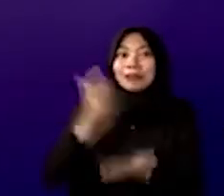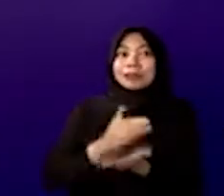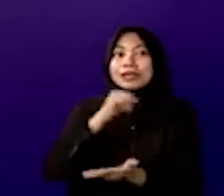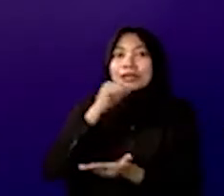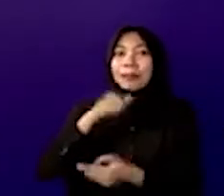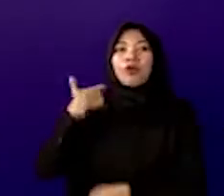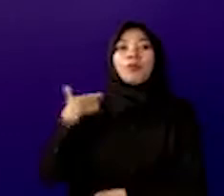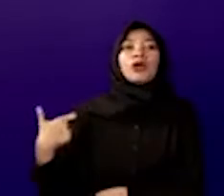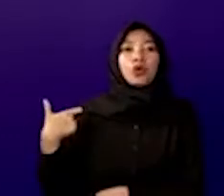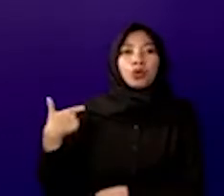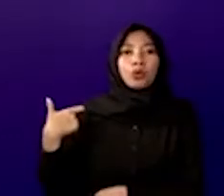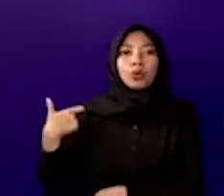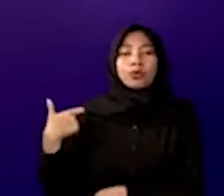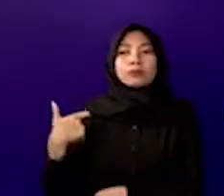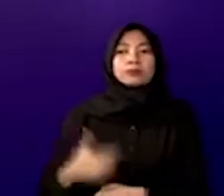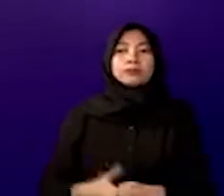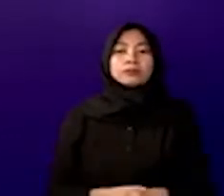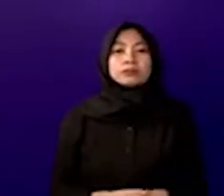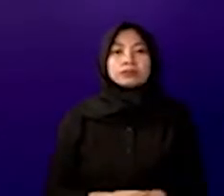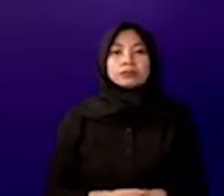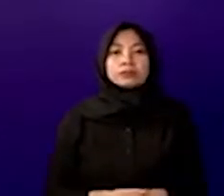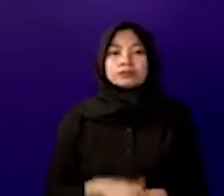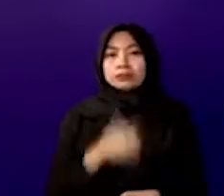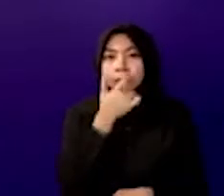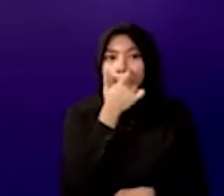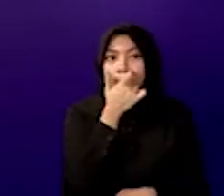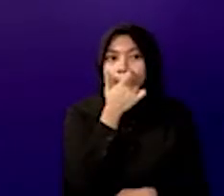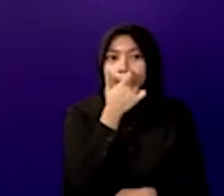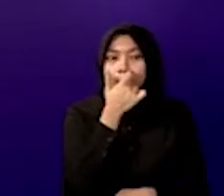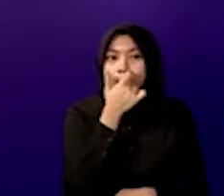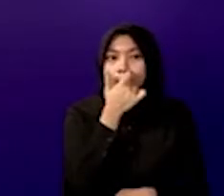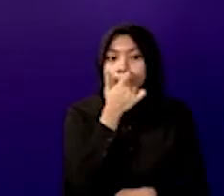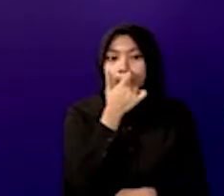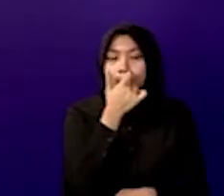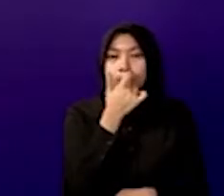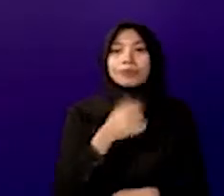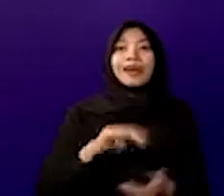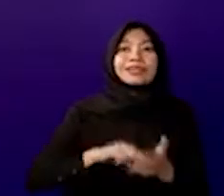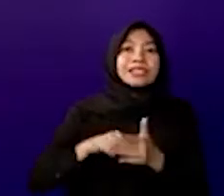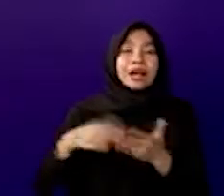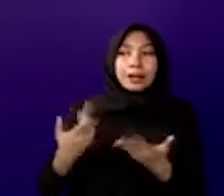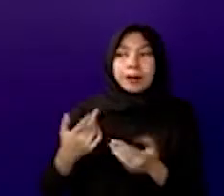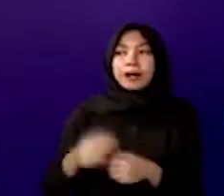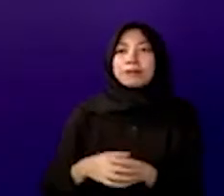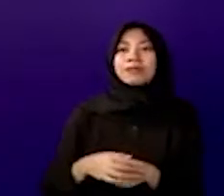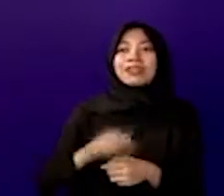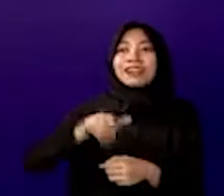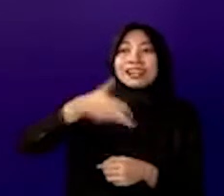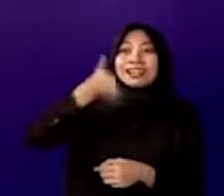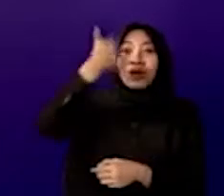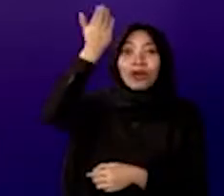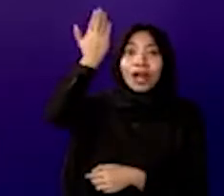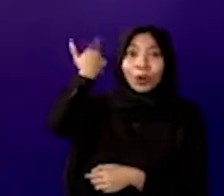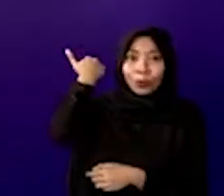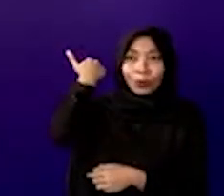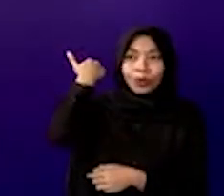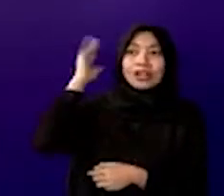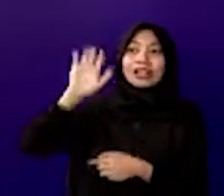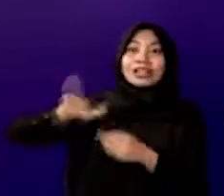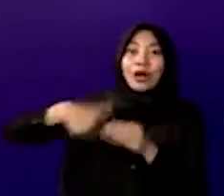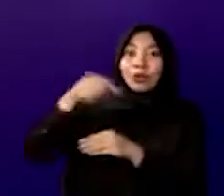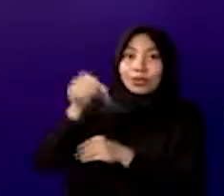disebutkan bahwa pengusaha dilarang membayar upah lebih rendah dari tahun sebelumnya demikian